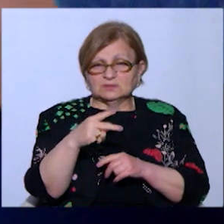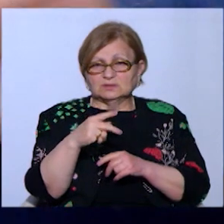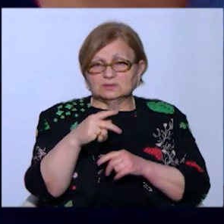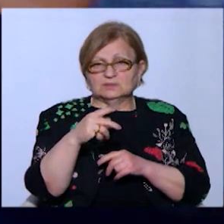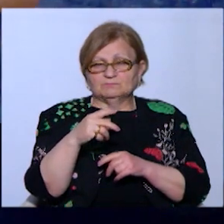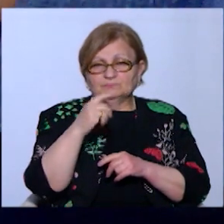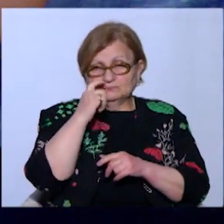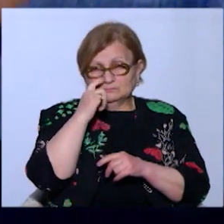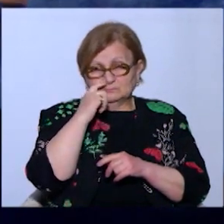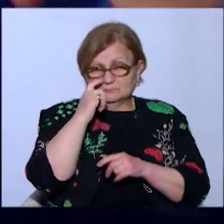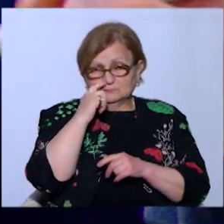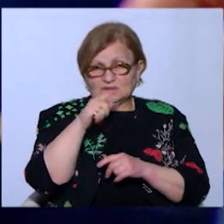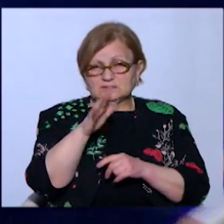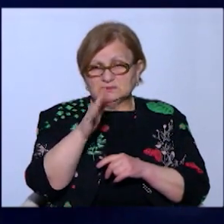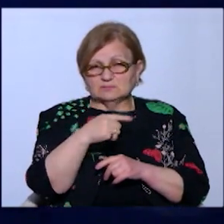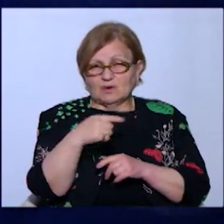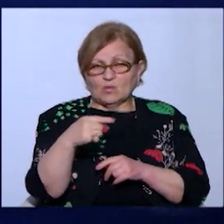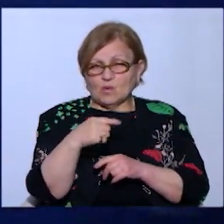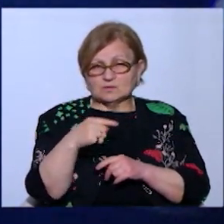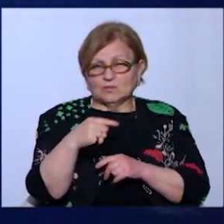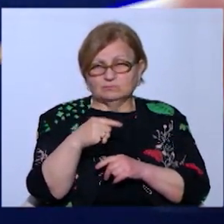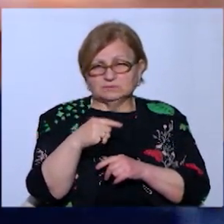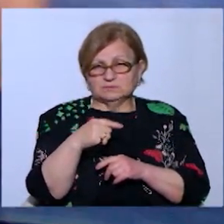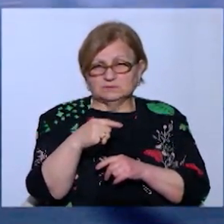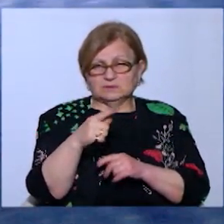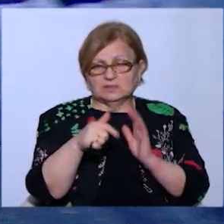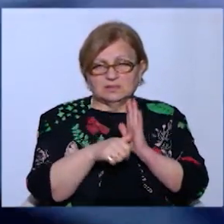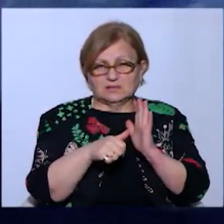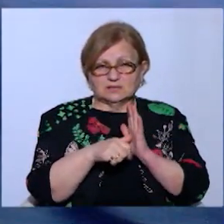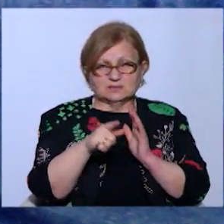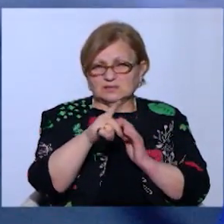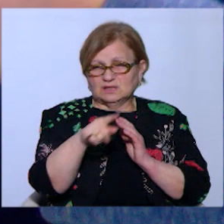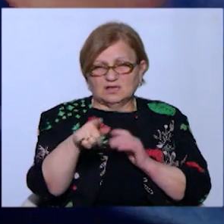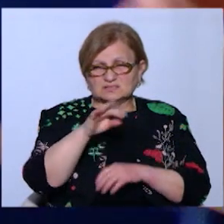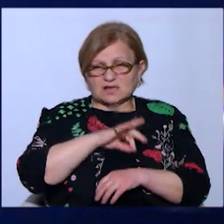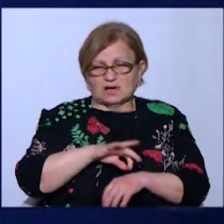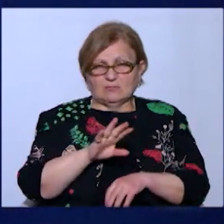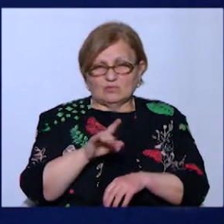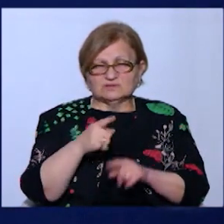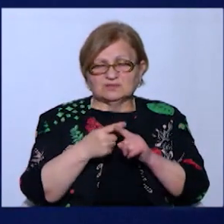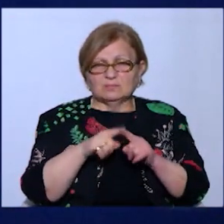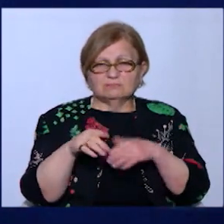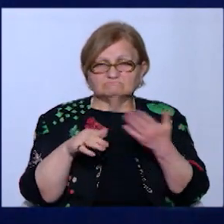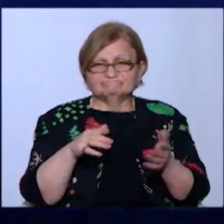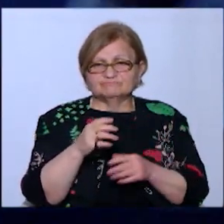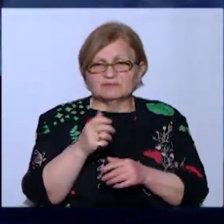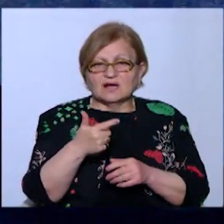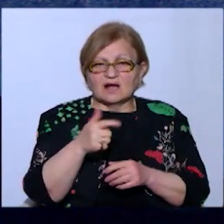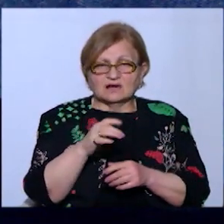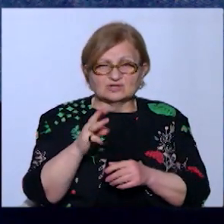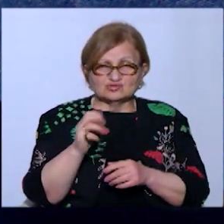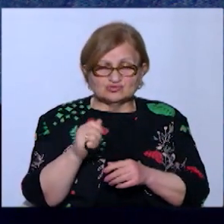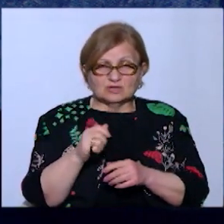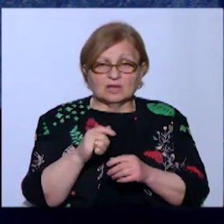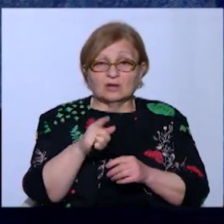ფესვი 5 ეს უარყოფითი სიდიდეა და ნუ 6-ზე მეტი არ არის, შესაბამისად ეს გარეშე ფესვია, ხოლო